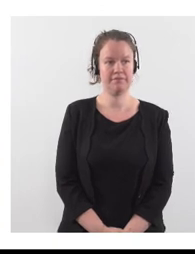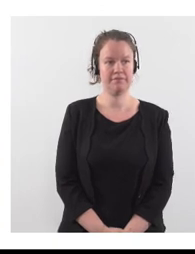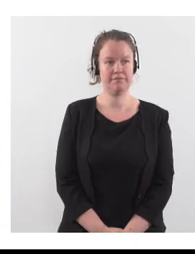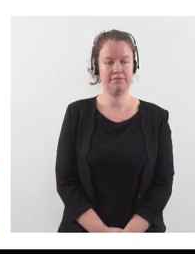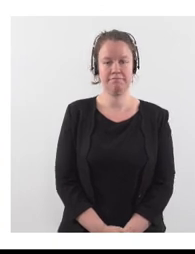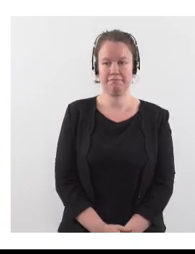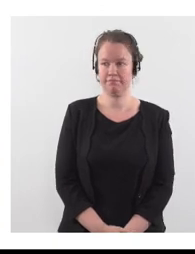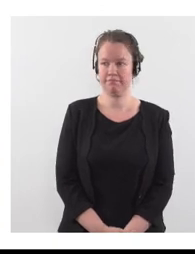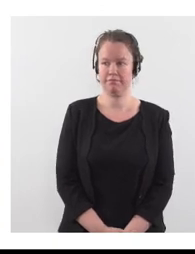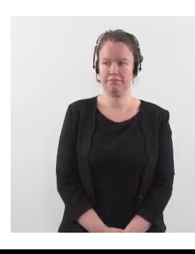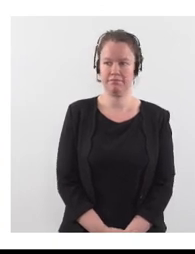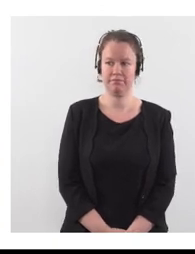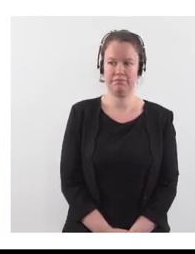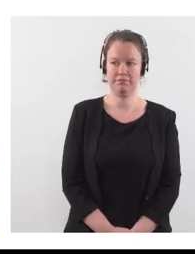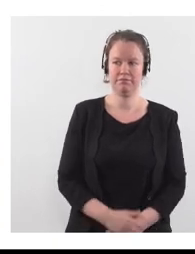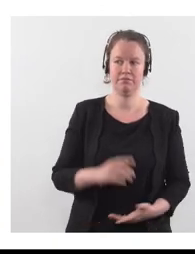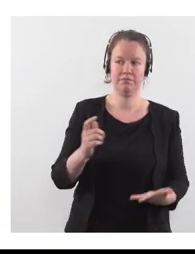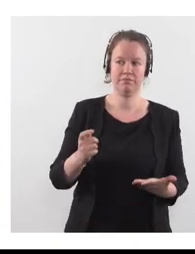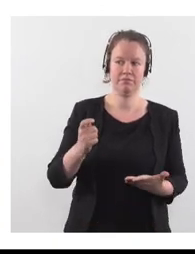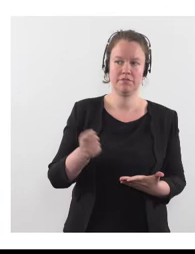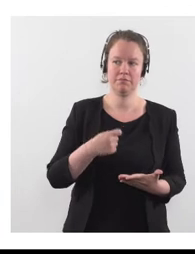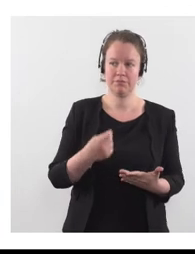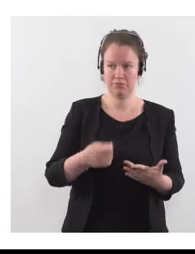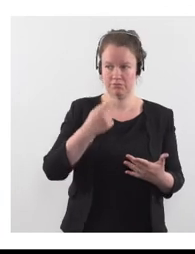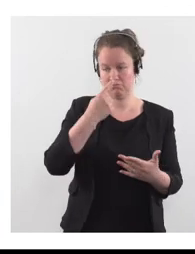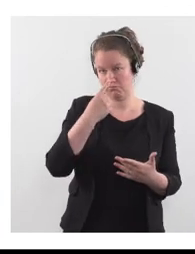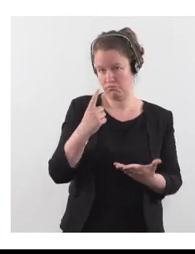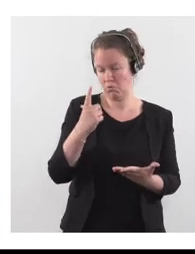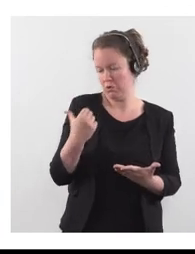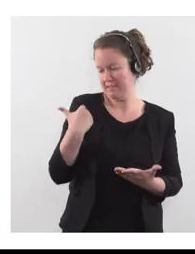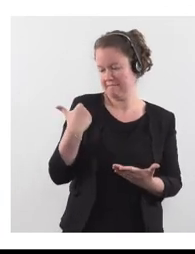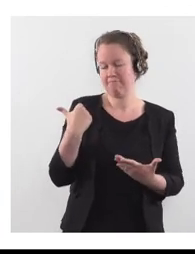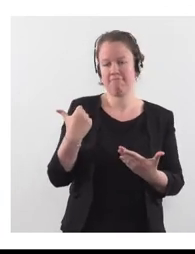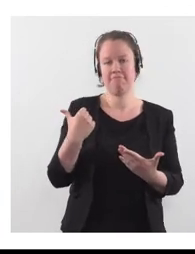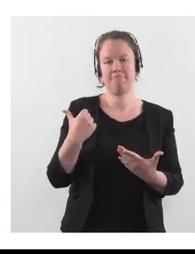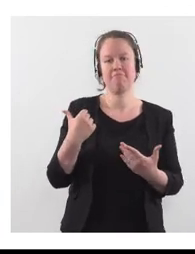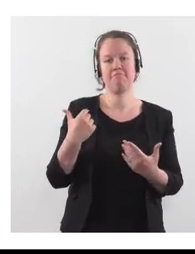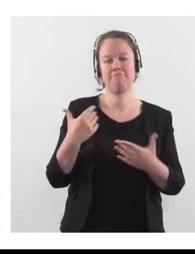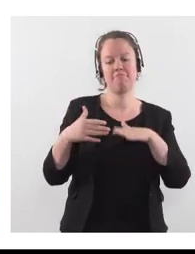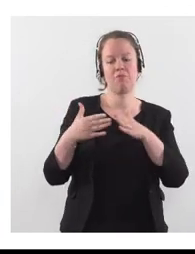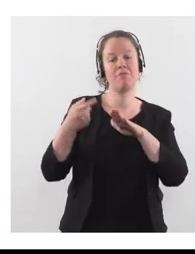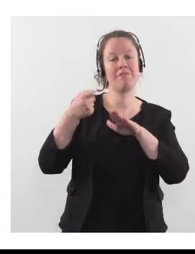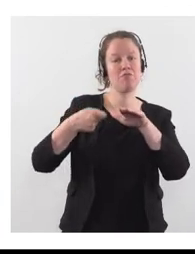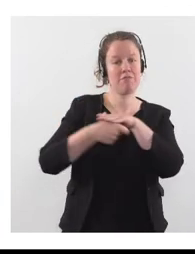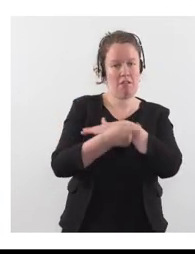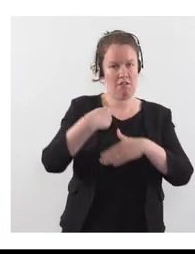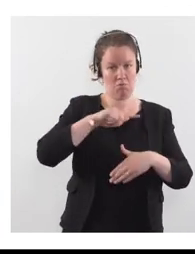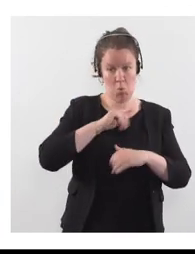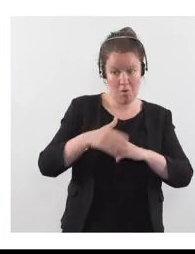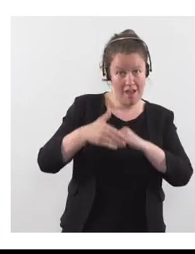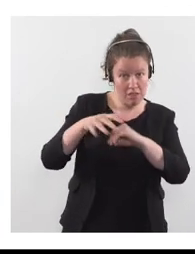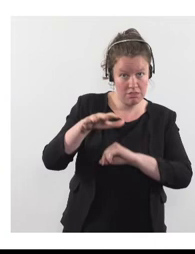Je vais commencer par la question financière. Ensuite, nous sommes toujours les plaignants. Nous aidons les plaignants, donc nous